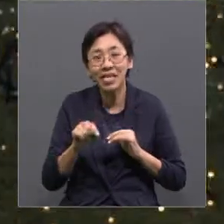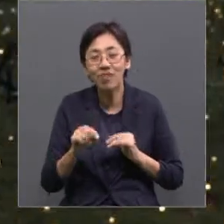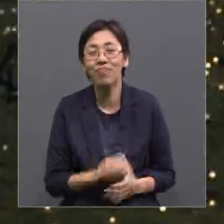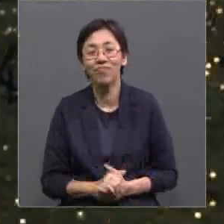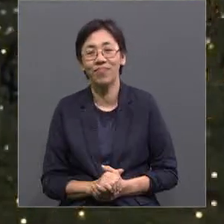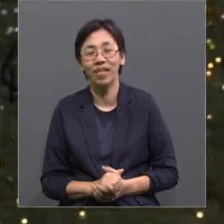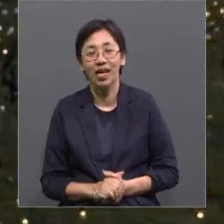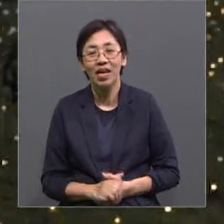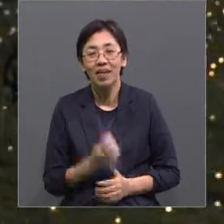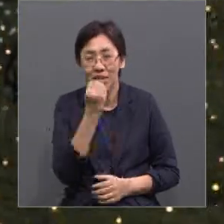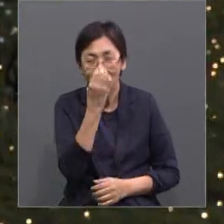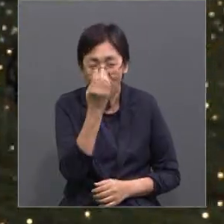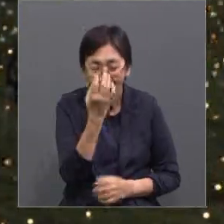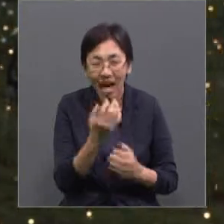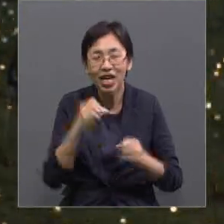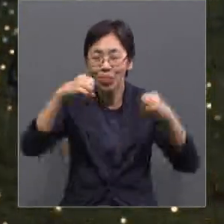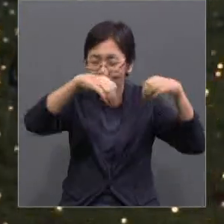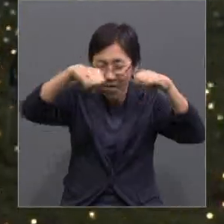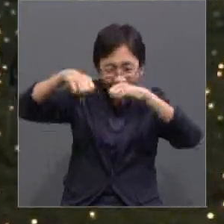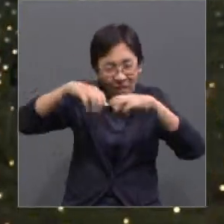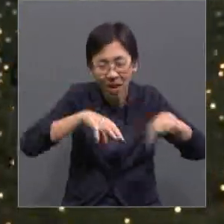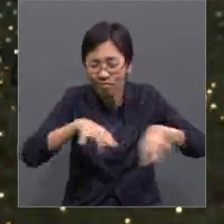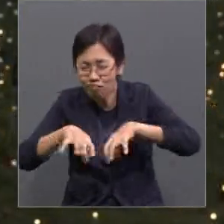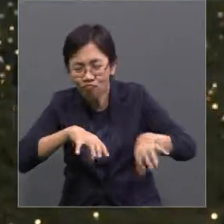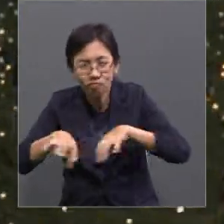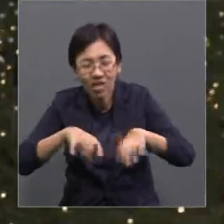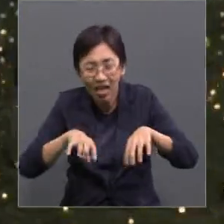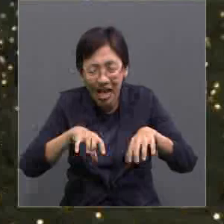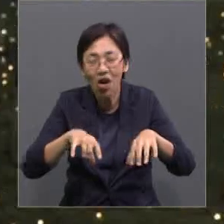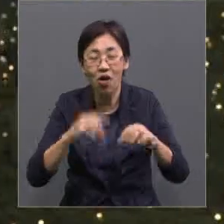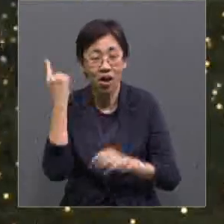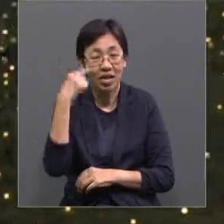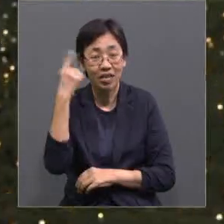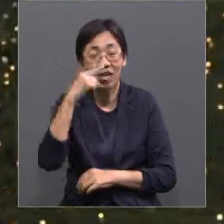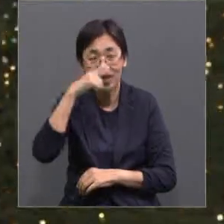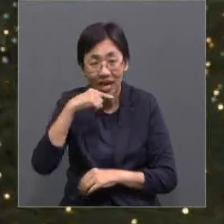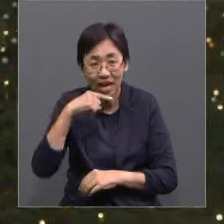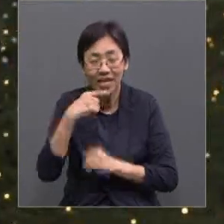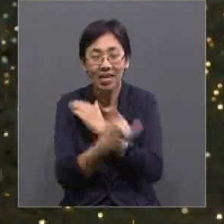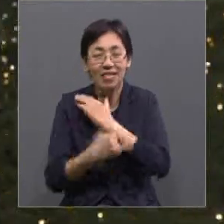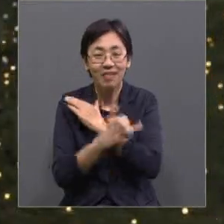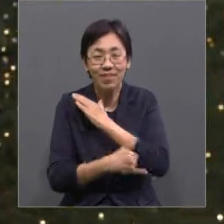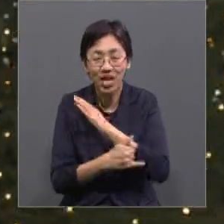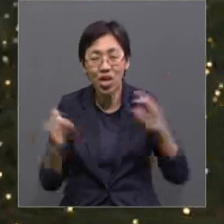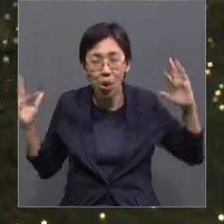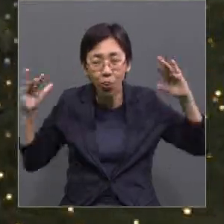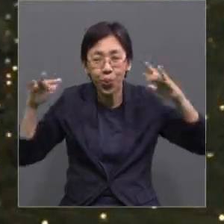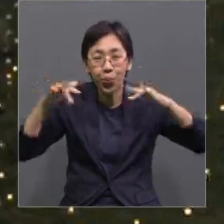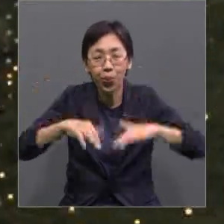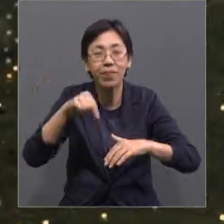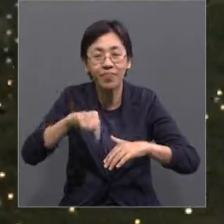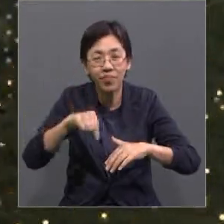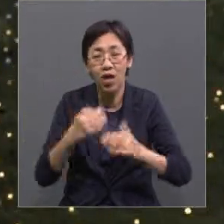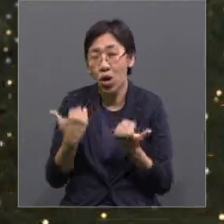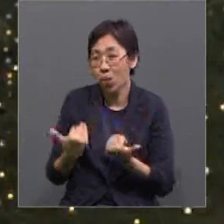นค่ะก็มีการนำดอกไม้ประดับไฟมาตกแต่งสถานที่เพื่อรอต้อนรับนักท่องเที่ยวทั้งชาวไทยและชาวต่างชาติค่ะและต้องบอกค่ะว่า